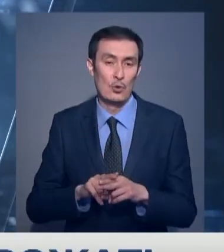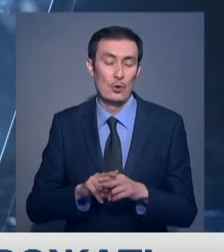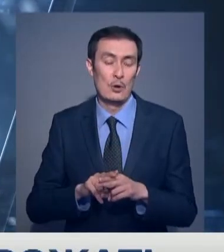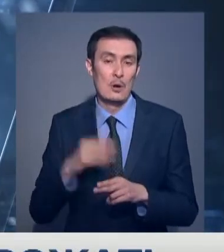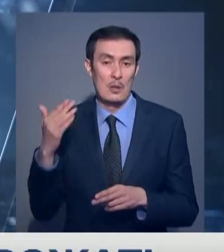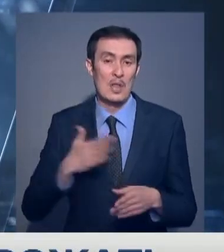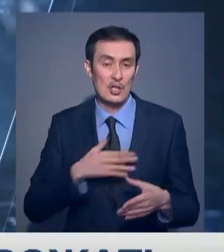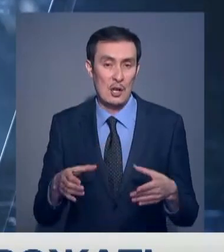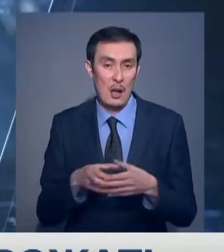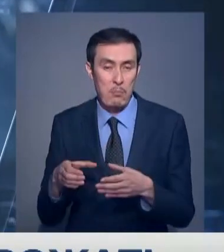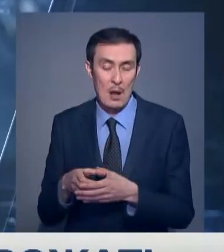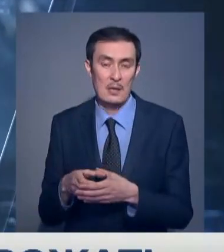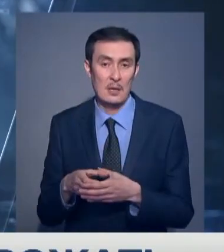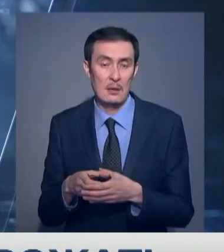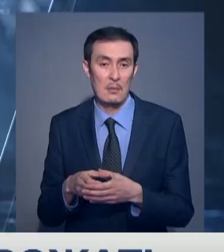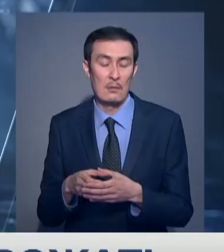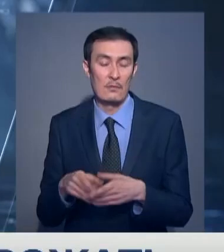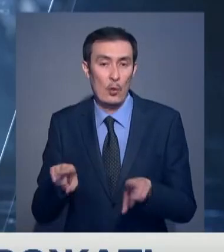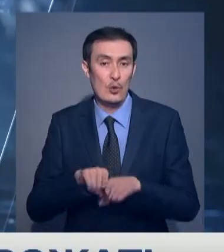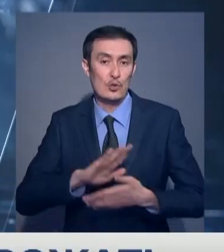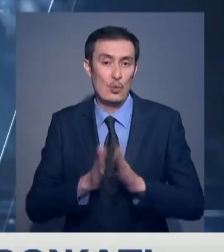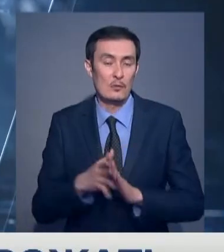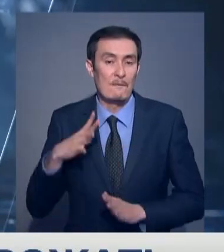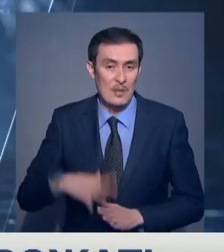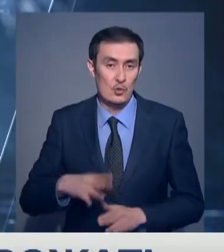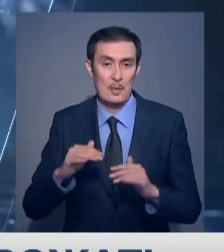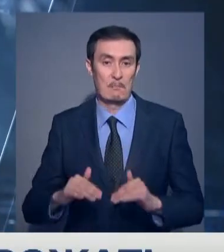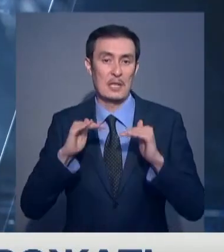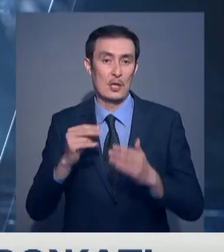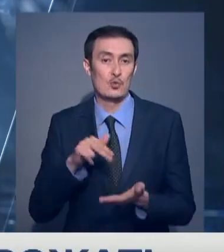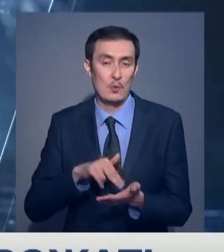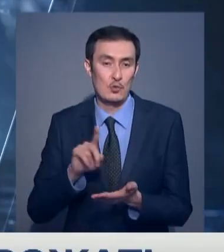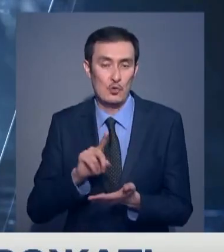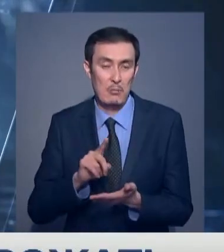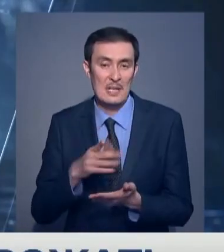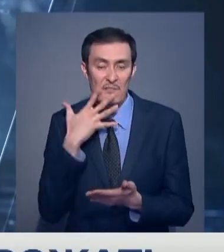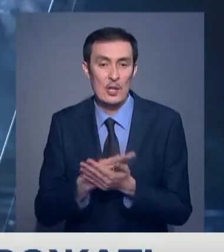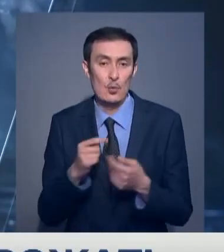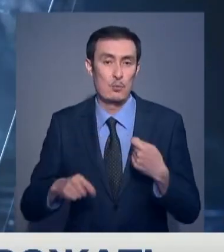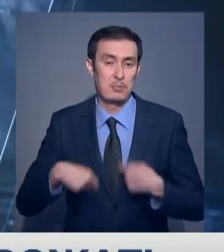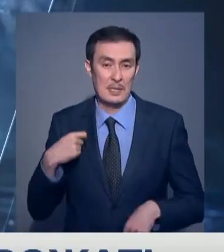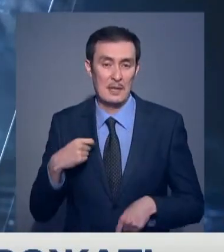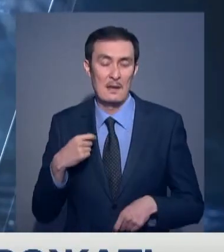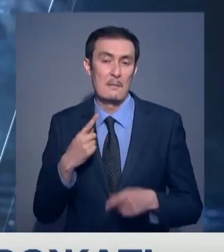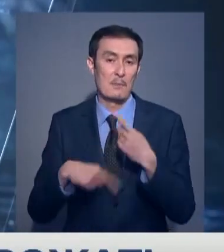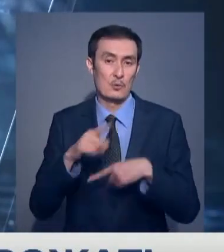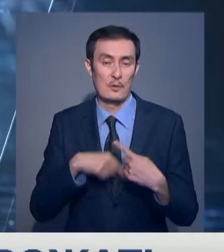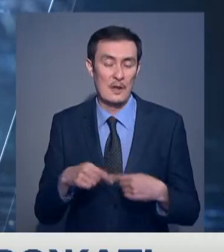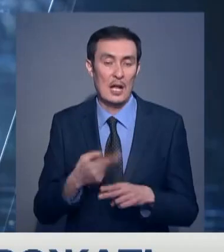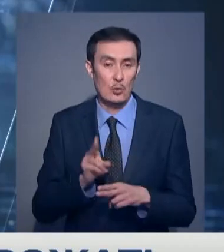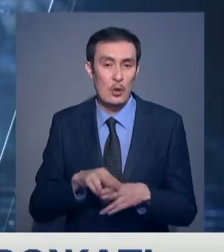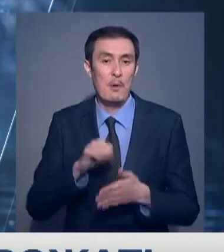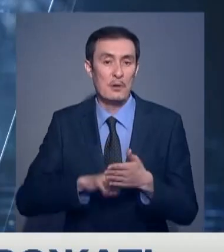производители окажутся в той ситуации, когда будут вынуждены поднимать цены, чтобы компенсировать убытки и потери, которые есть